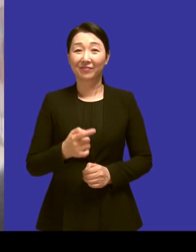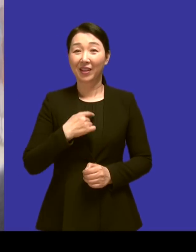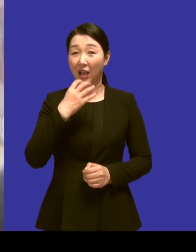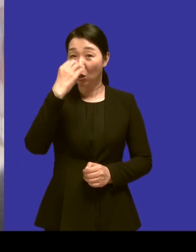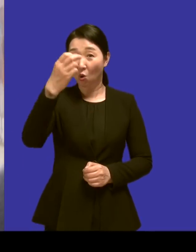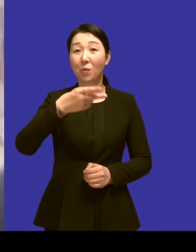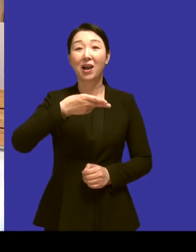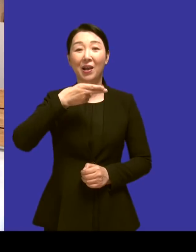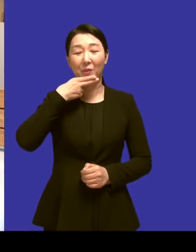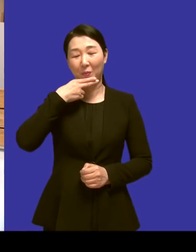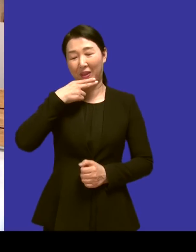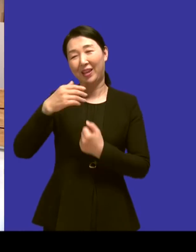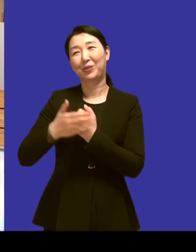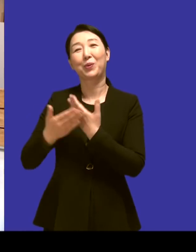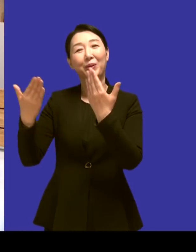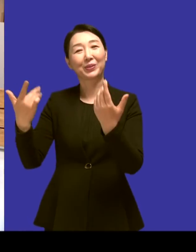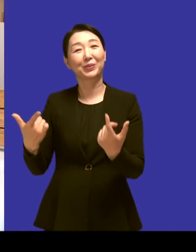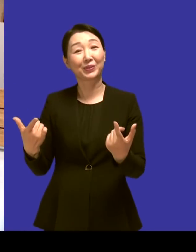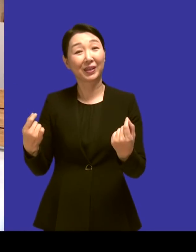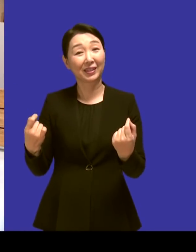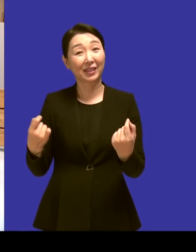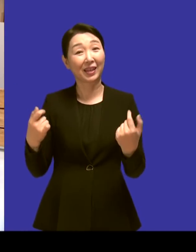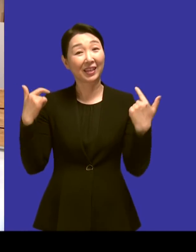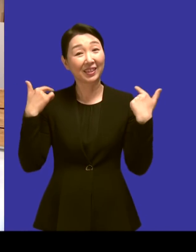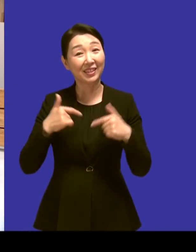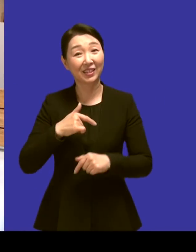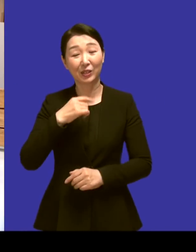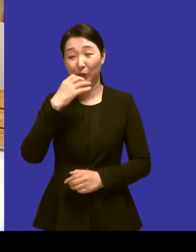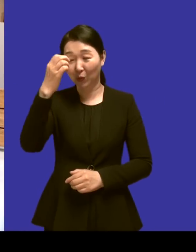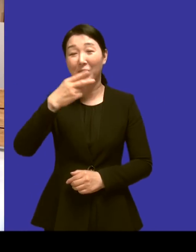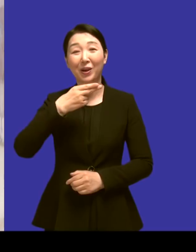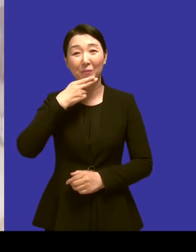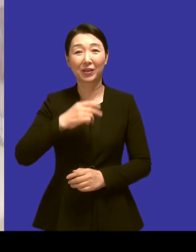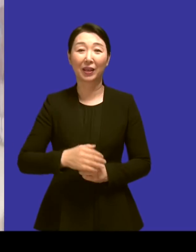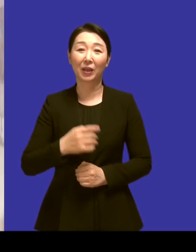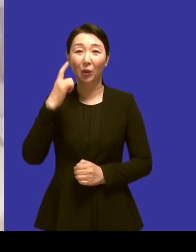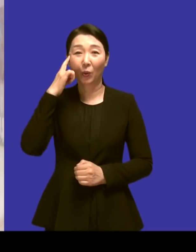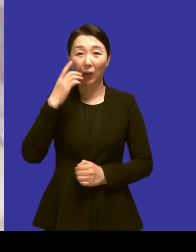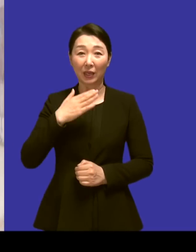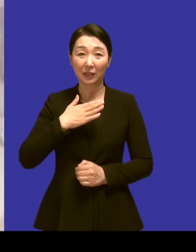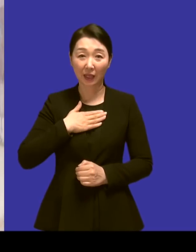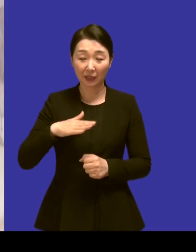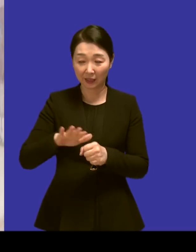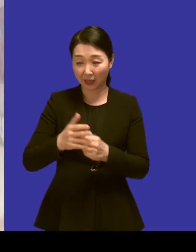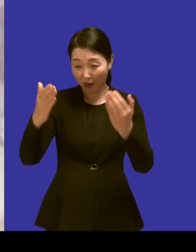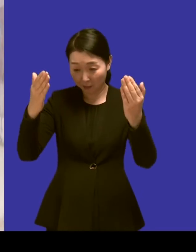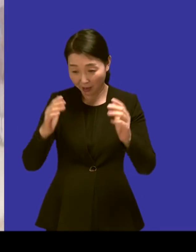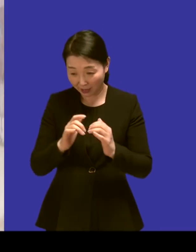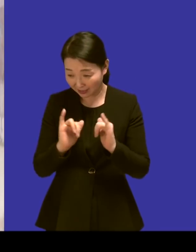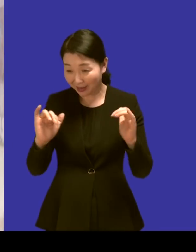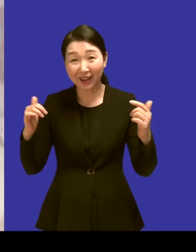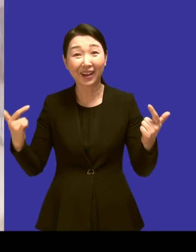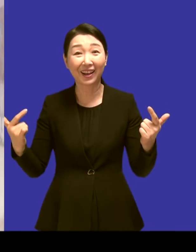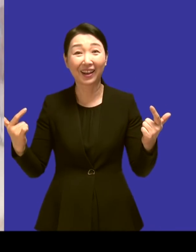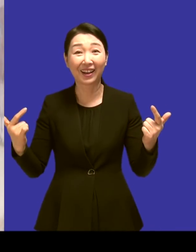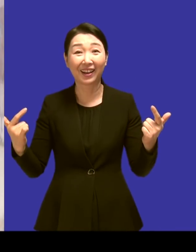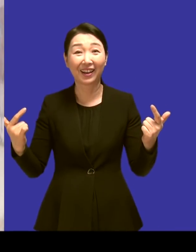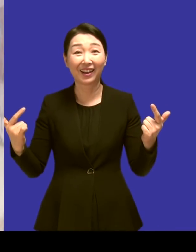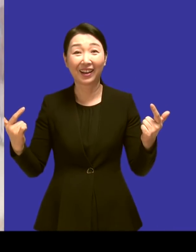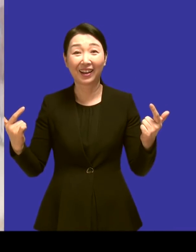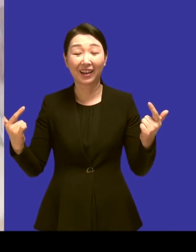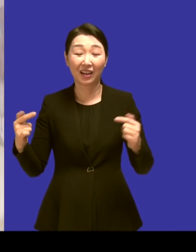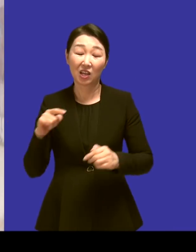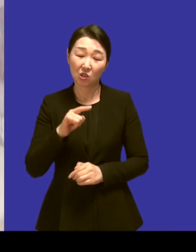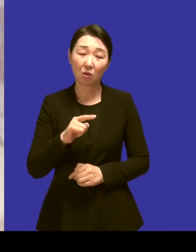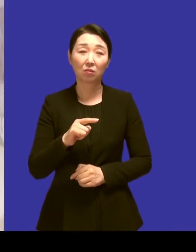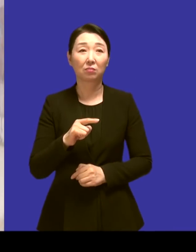교만하지 않게 해주는 것 같아요. 늘. 제가 늘 교만하지 않게 나는 이렇게 사랑받던 사람이 아니야. 너는